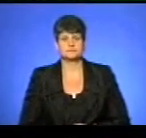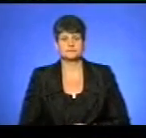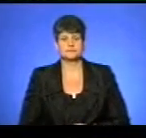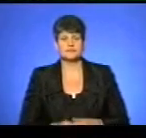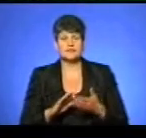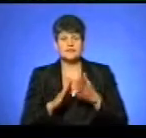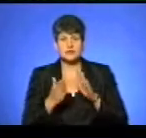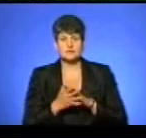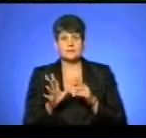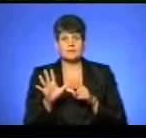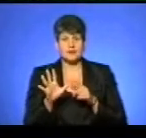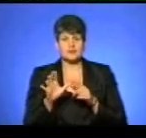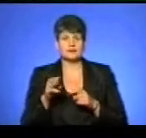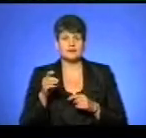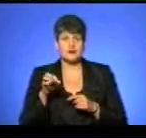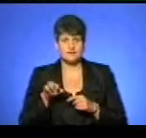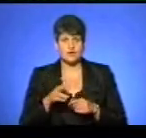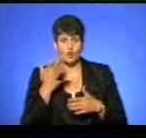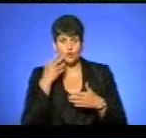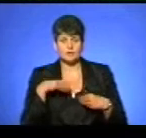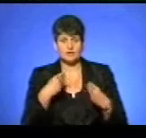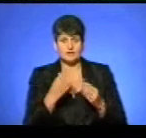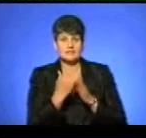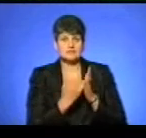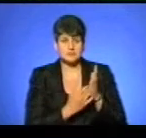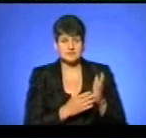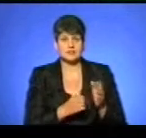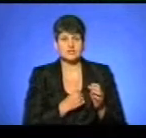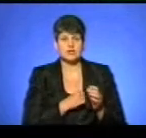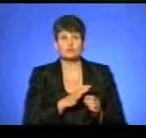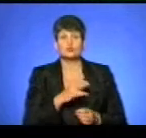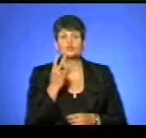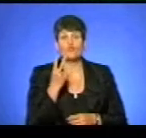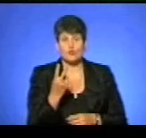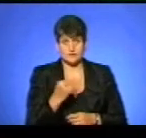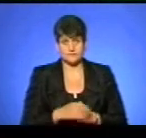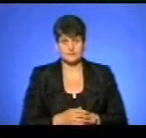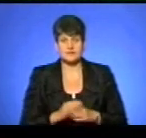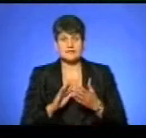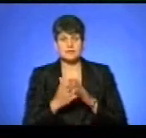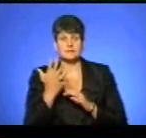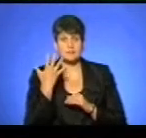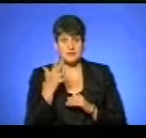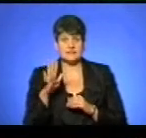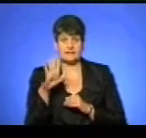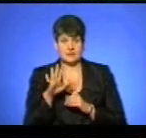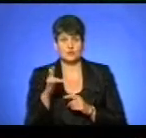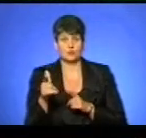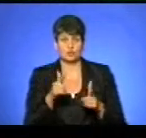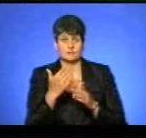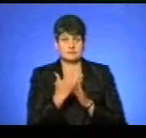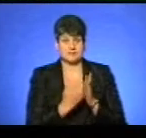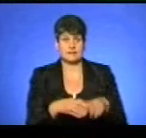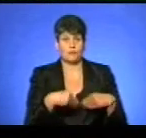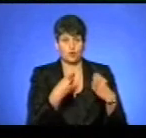Станом на 5 травня, коли ми подавали списки, таких людей, на жаль, було тільки 2. Станом на 5 вересня ми готуємо ті списки і